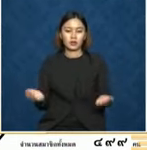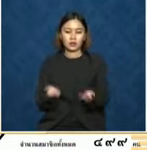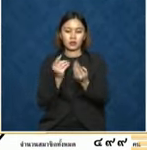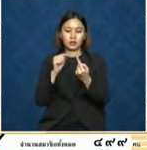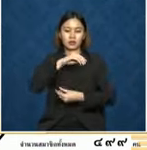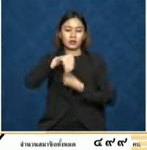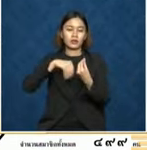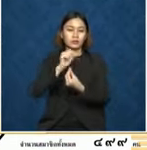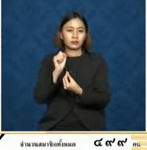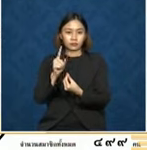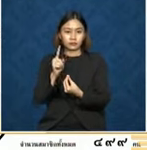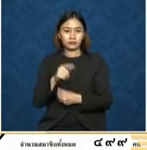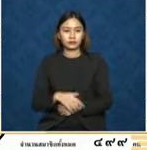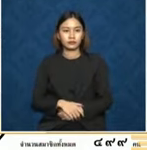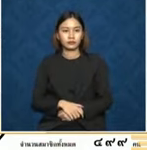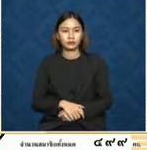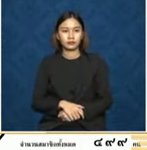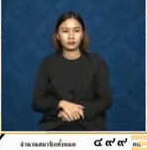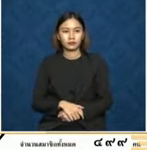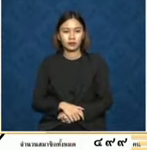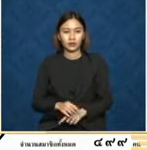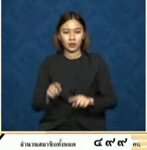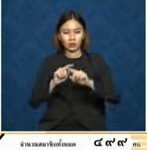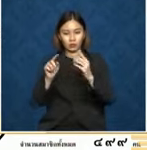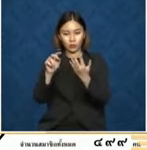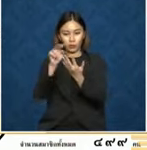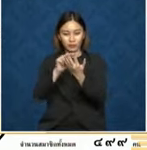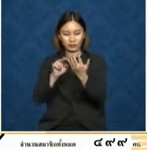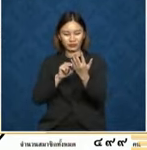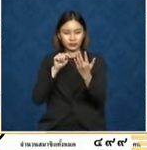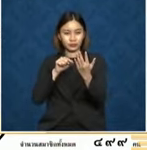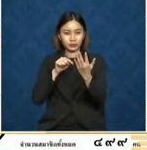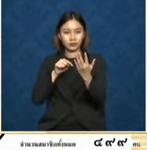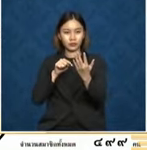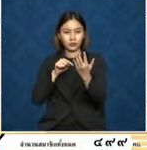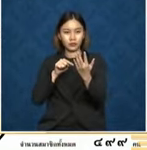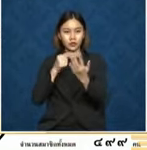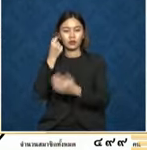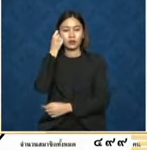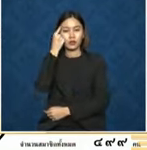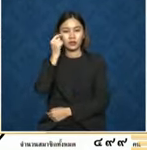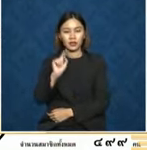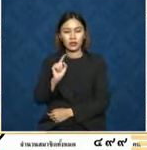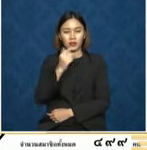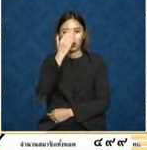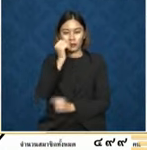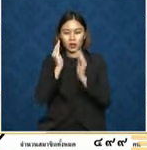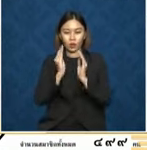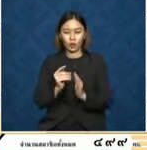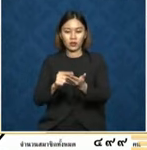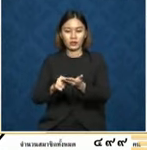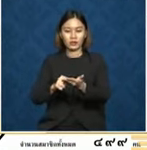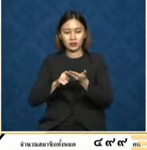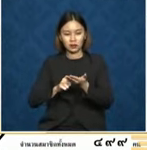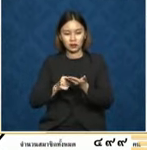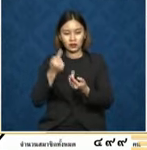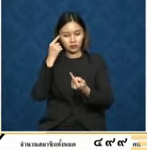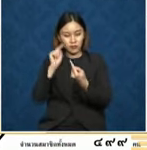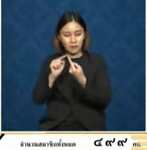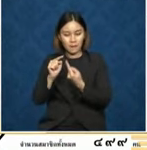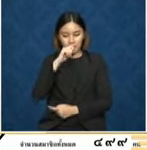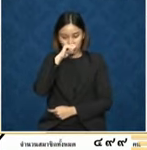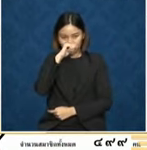างด้านเศรษฐกิจครับแต่พอผมอ่านลึกๆแล้วนะครับท่านก็พอเข้าใจได้ว่าทำไมผู้เสนอยติถึงมองประเด็นนี้นะ